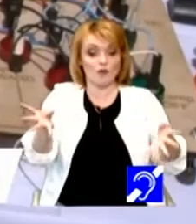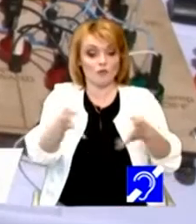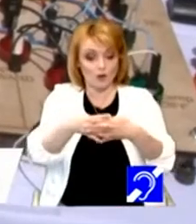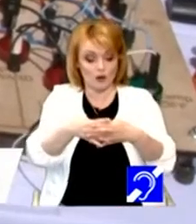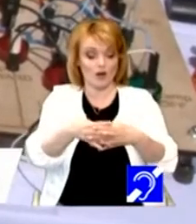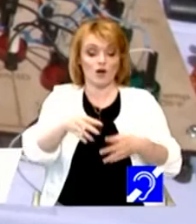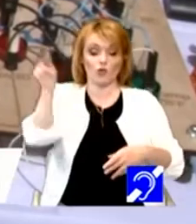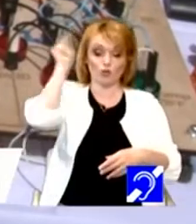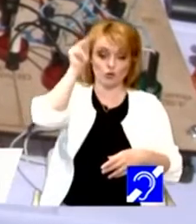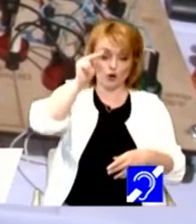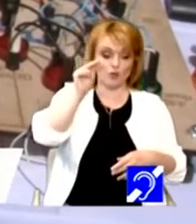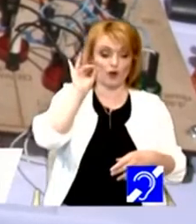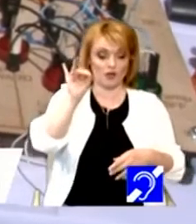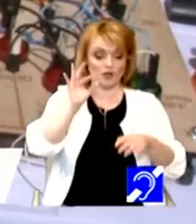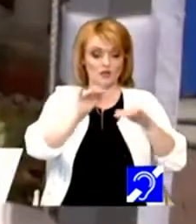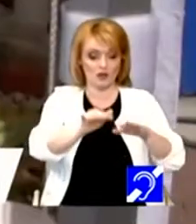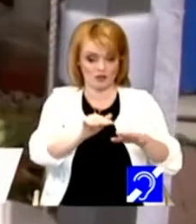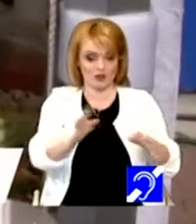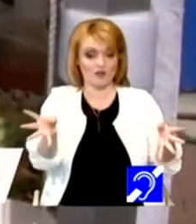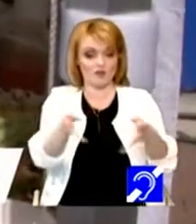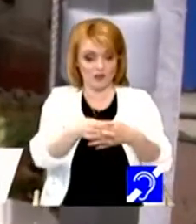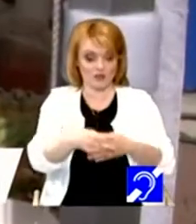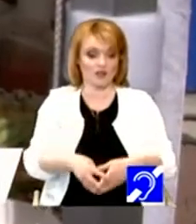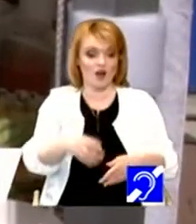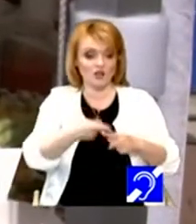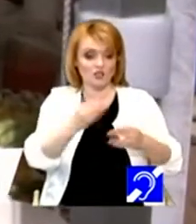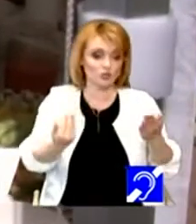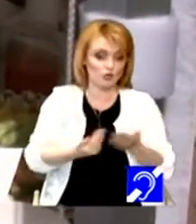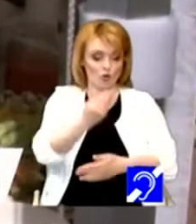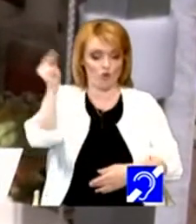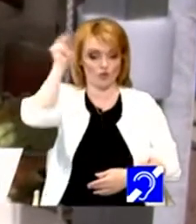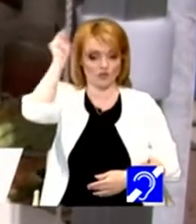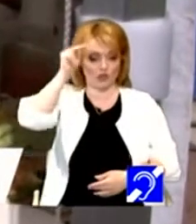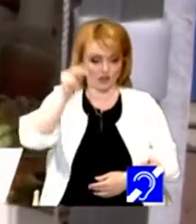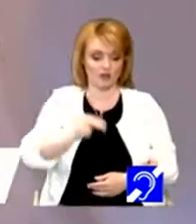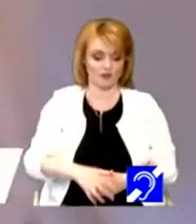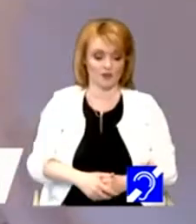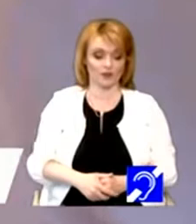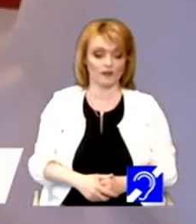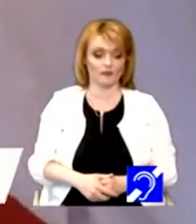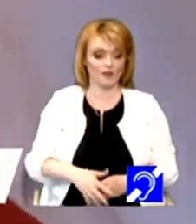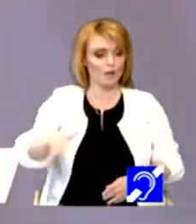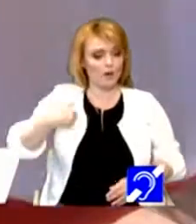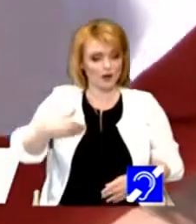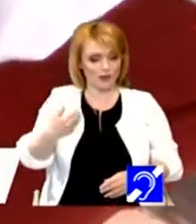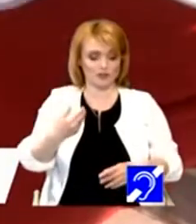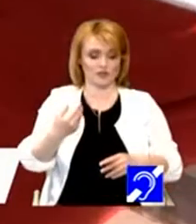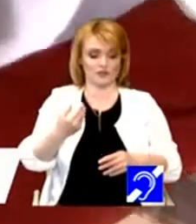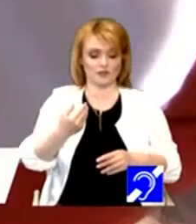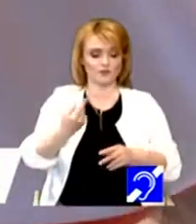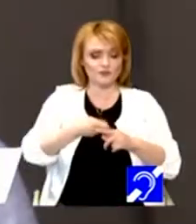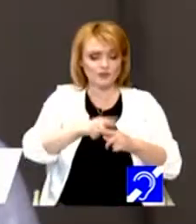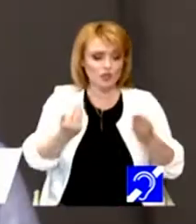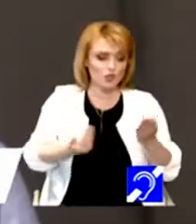clasic. Participanții la târg au vorbit despre avantajele noului model de studii. Avantajele acestui model de